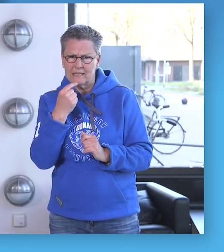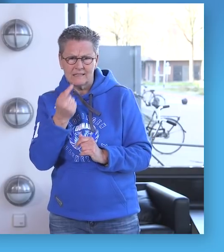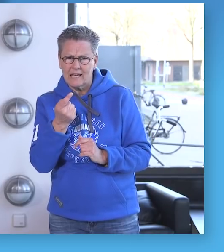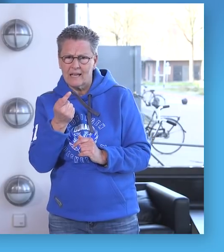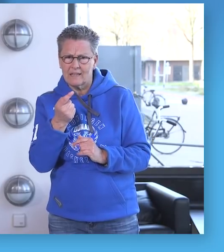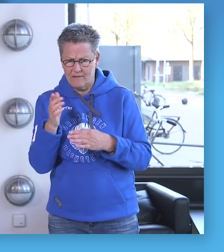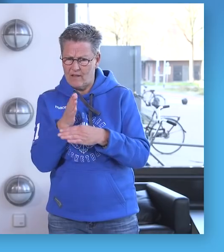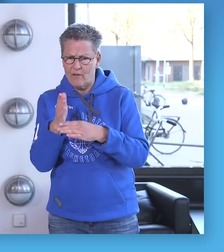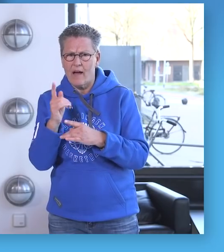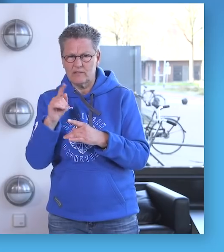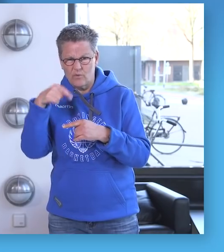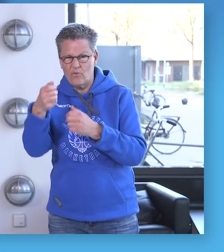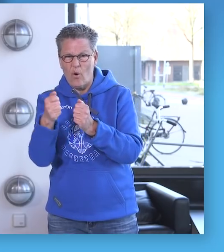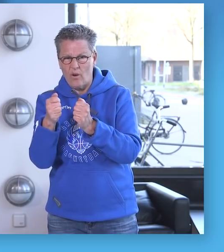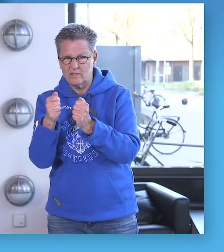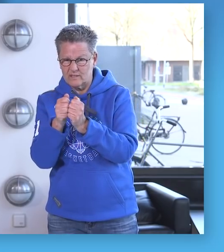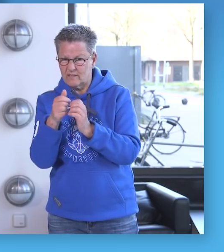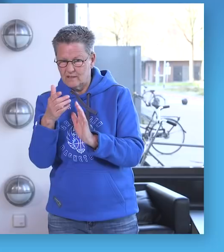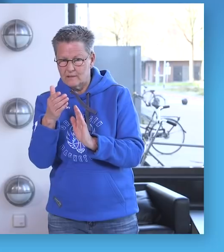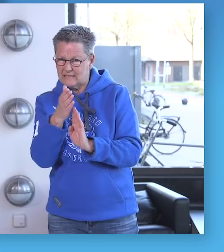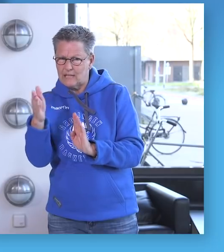deze fase, als je kijkt naar volgend seizoen. Ja,